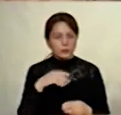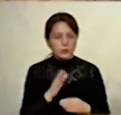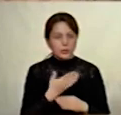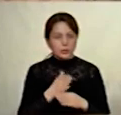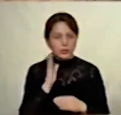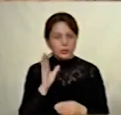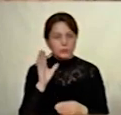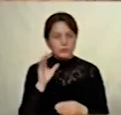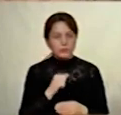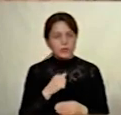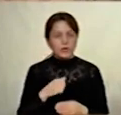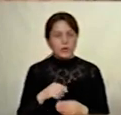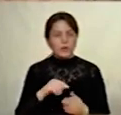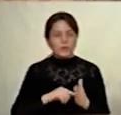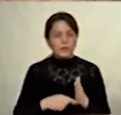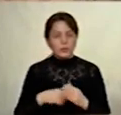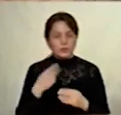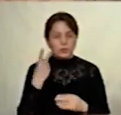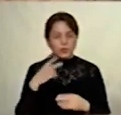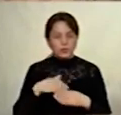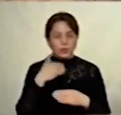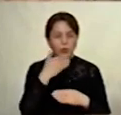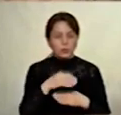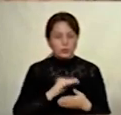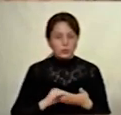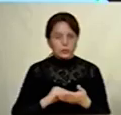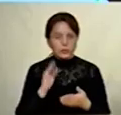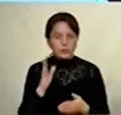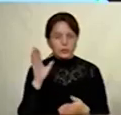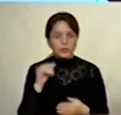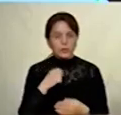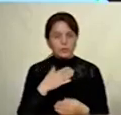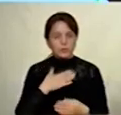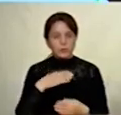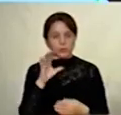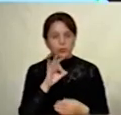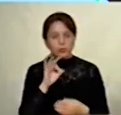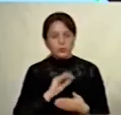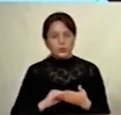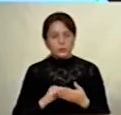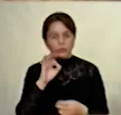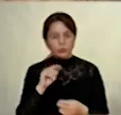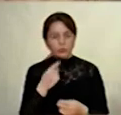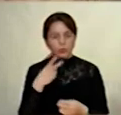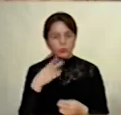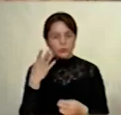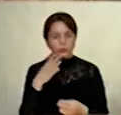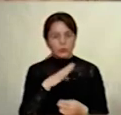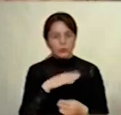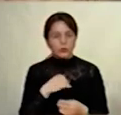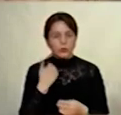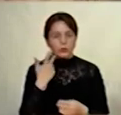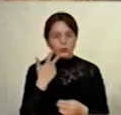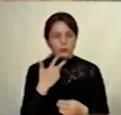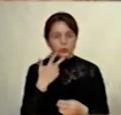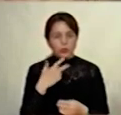virgul 2 dan oldinga o'tadi. Shuning uchun ham biz 0 ni qo'yishimiz kerak. 0 bütün 100 dan 24 bo'ldi. 3 ni 0